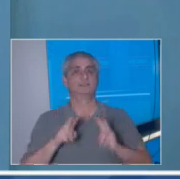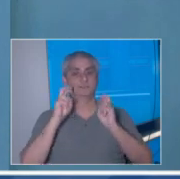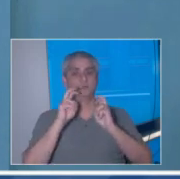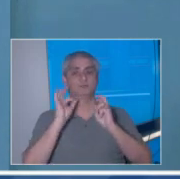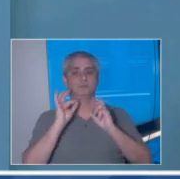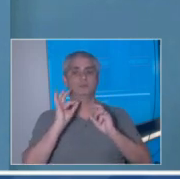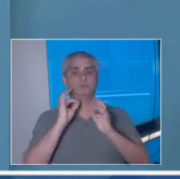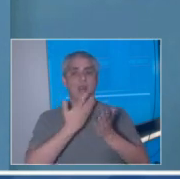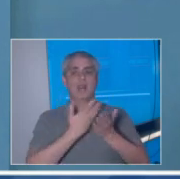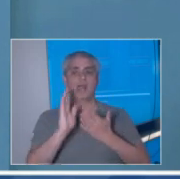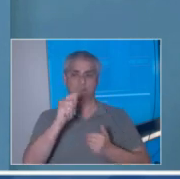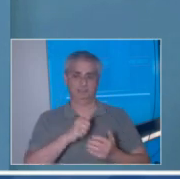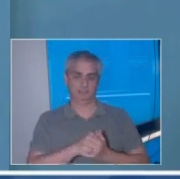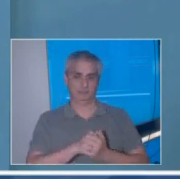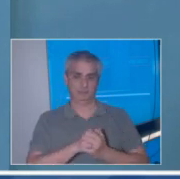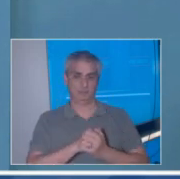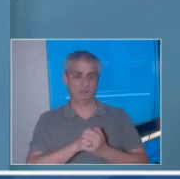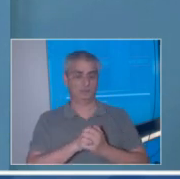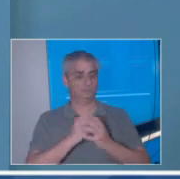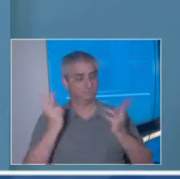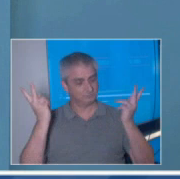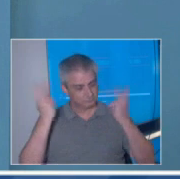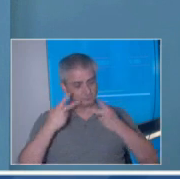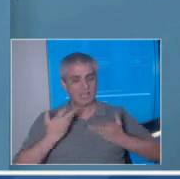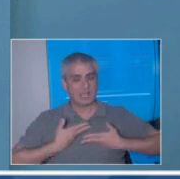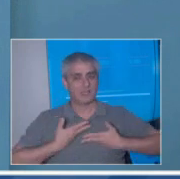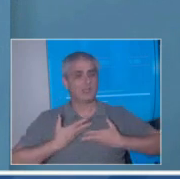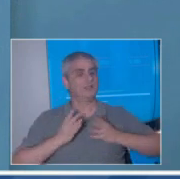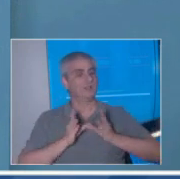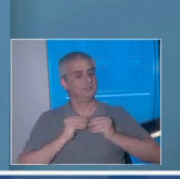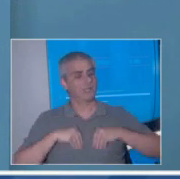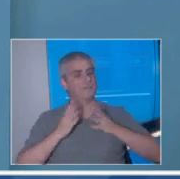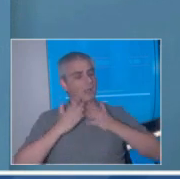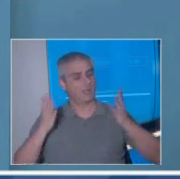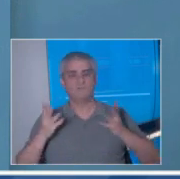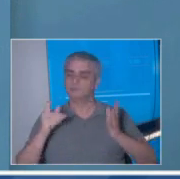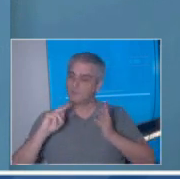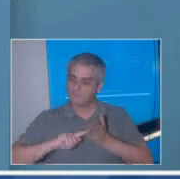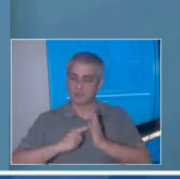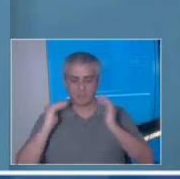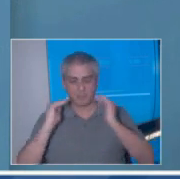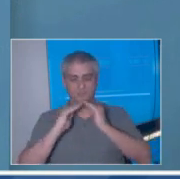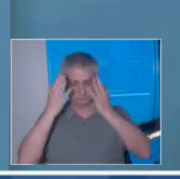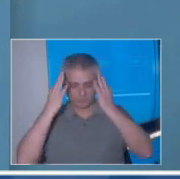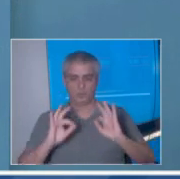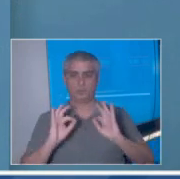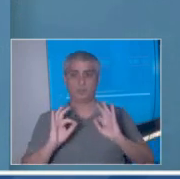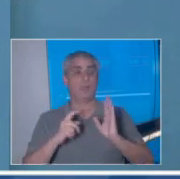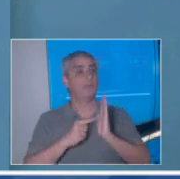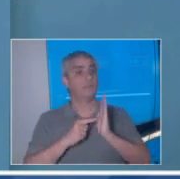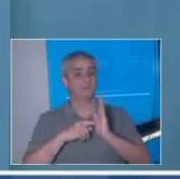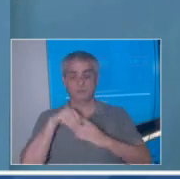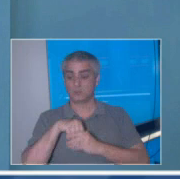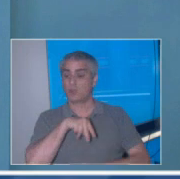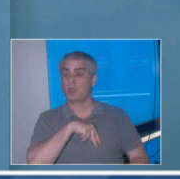כדי להשיג אותה בהסכמה רחבה. זו מטרה ראויה מאין כמוה. ולכן